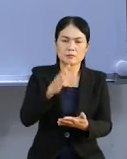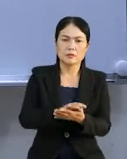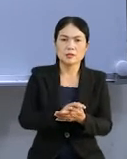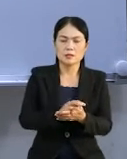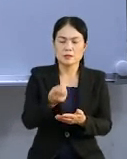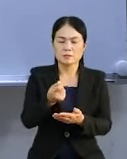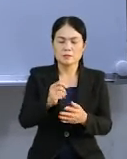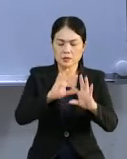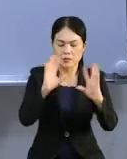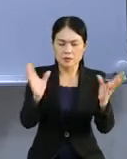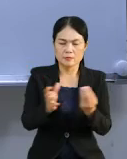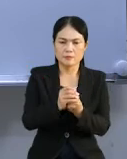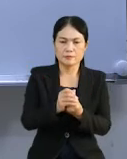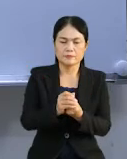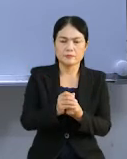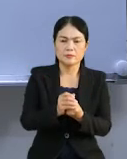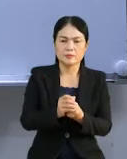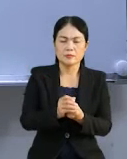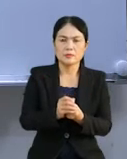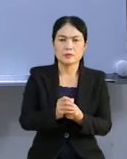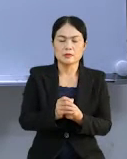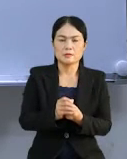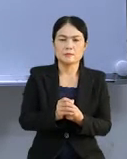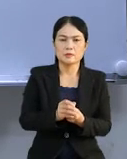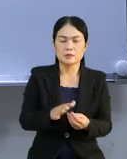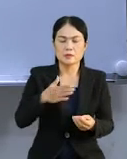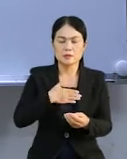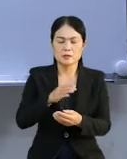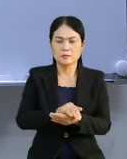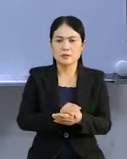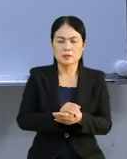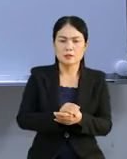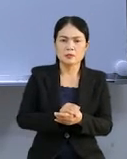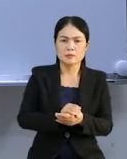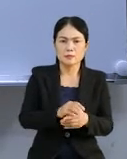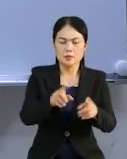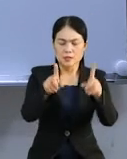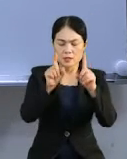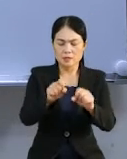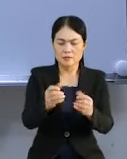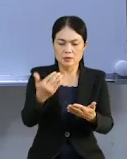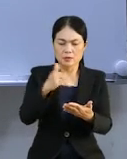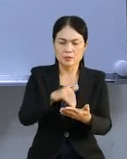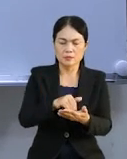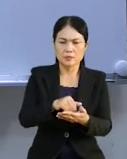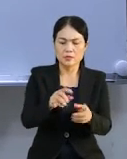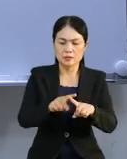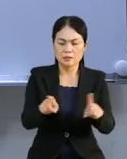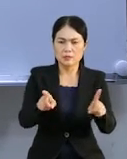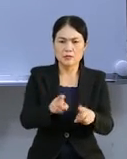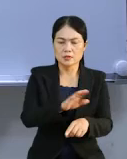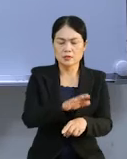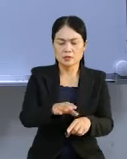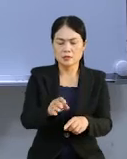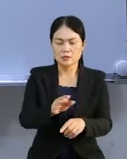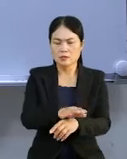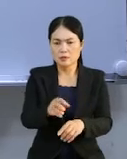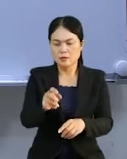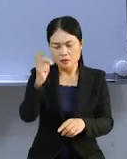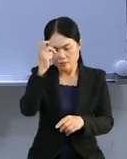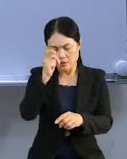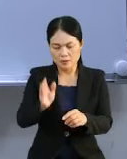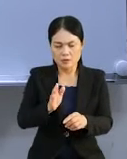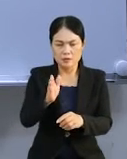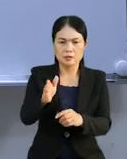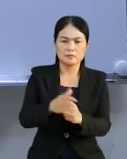nơi tật prạng sở rộp chà chẳng nè cụ con ôi con xạ mà đoan tiết con tái xong con cứ ôi lươn